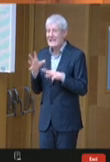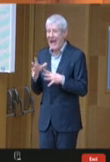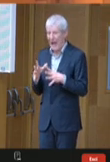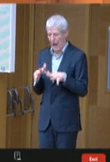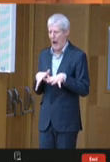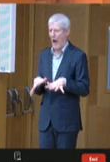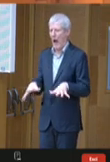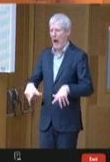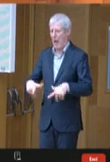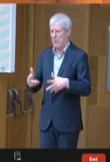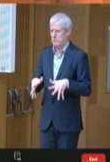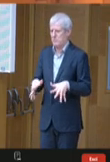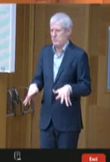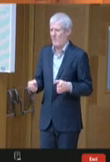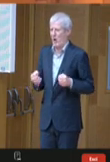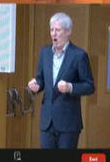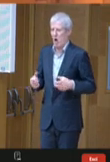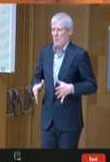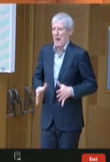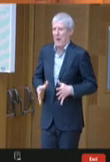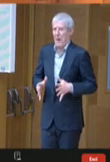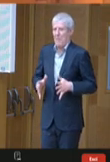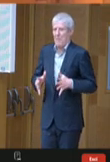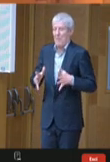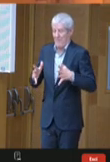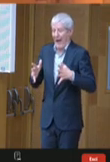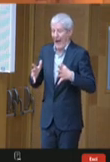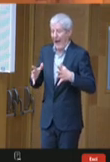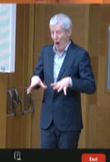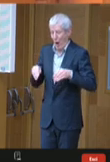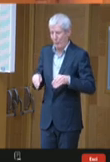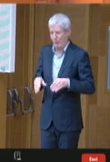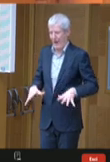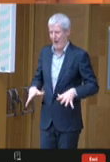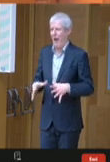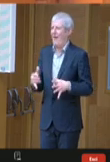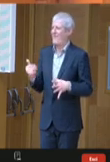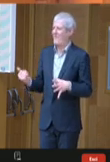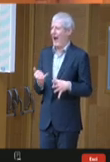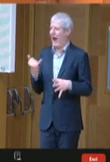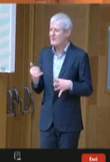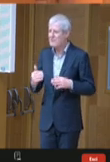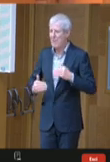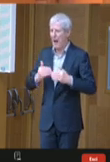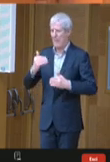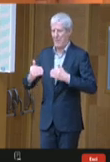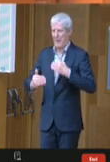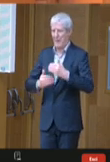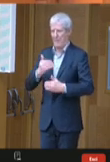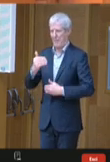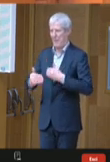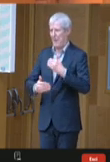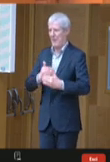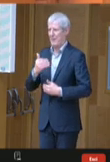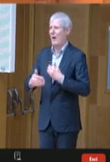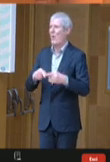se l'albero cresce dritto già dai primi anni di vita, poi è molto più facile andare avanti